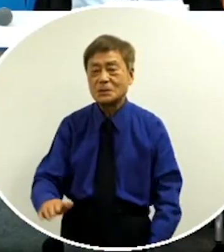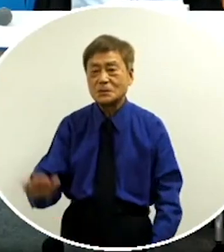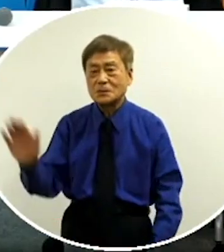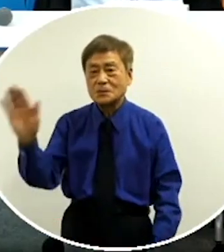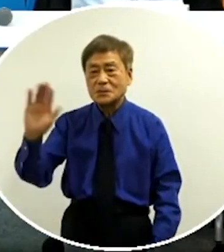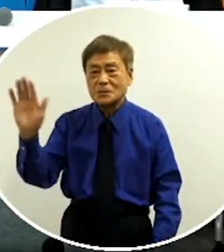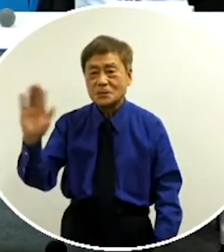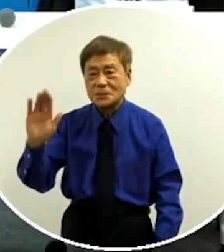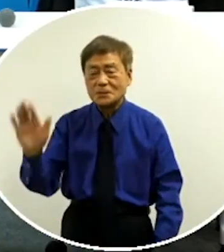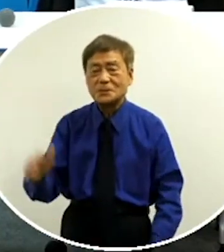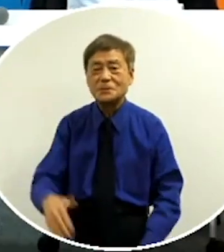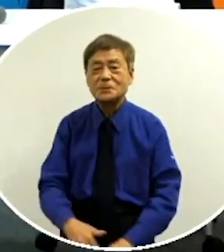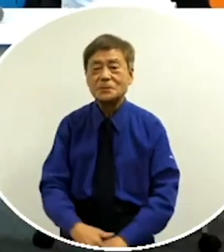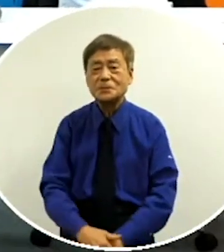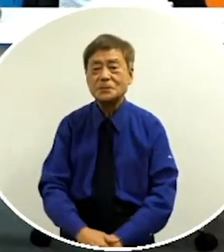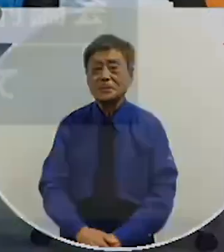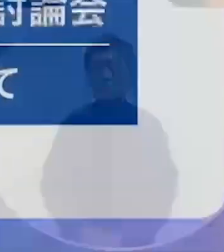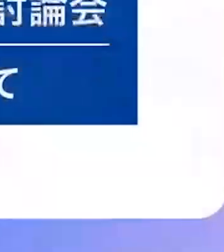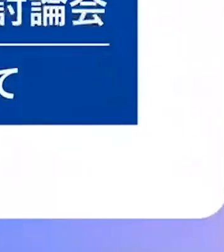続でています